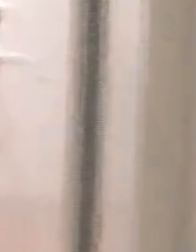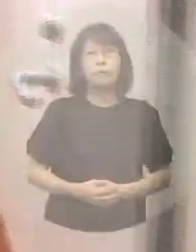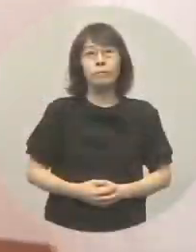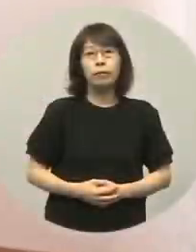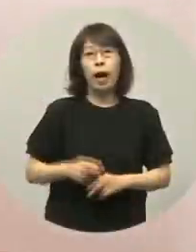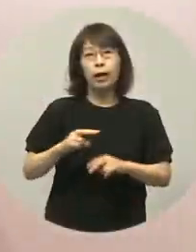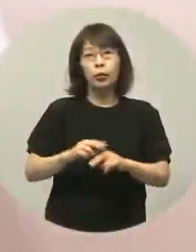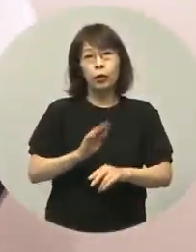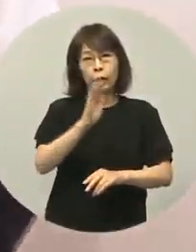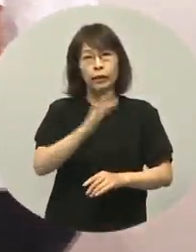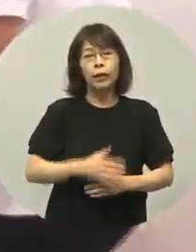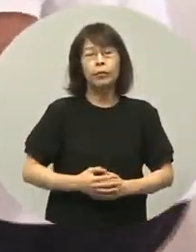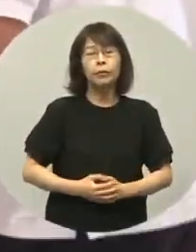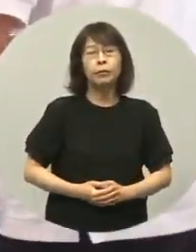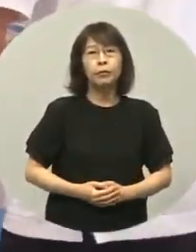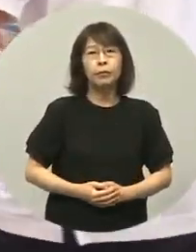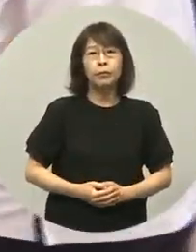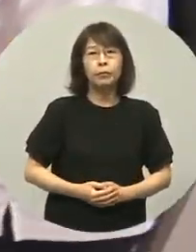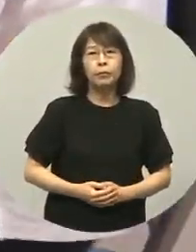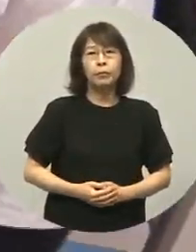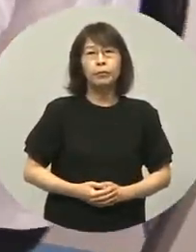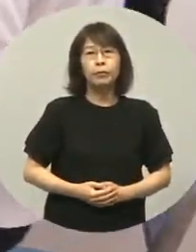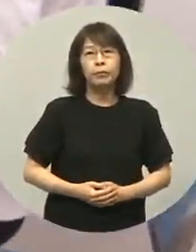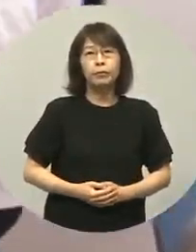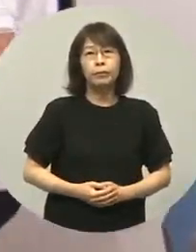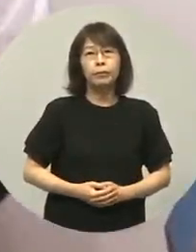どうぞお座りください。